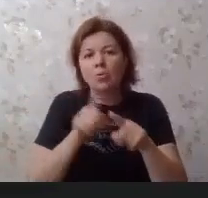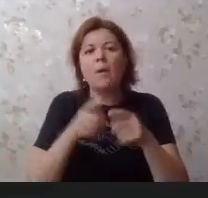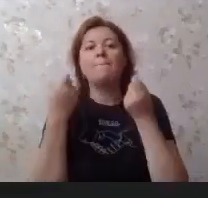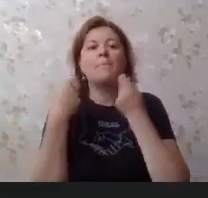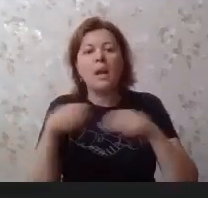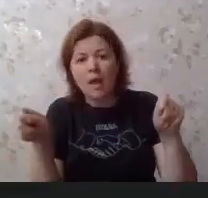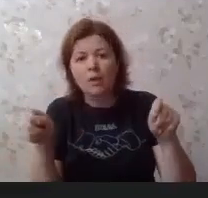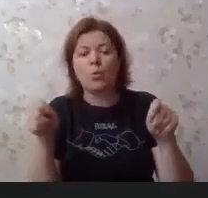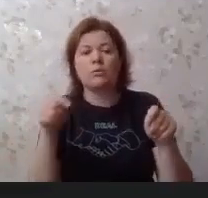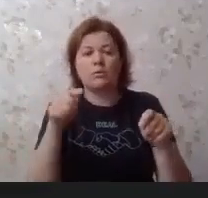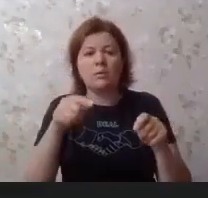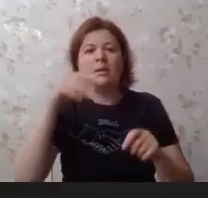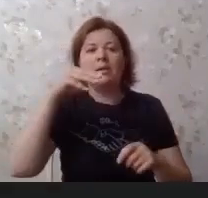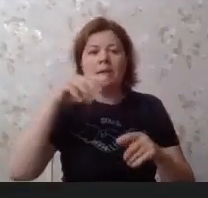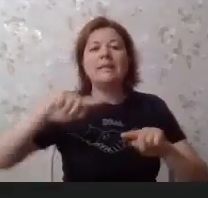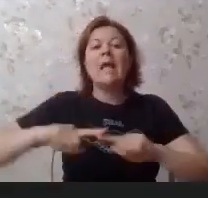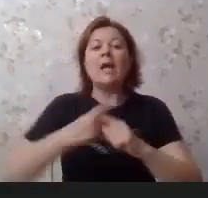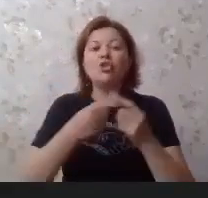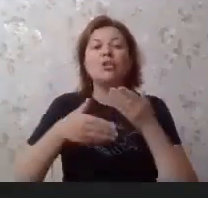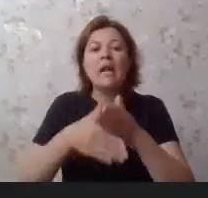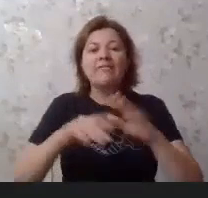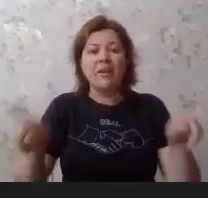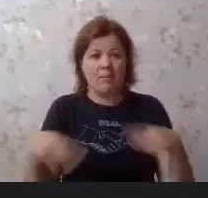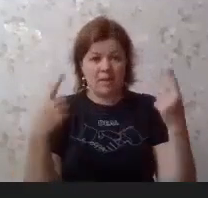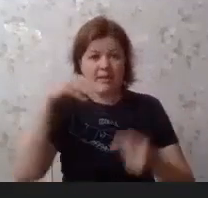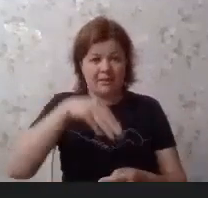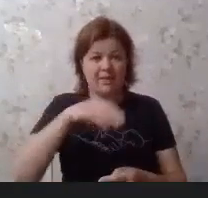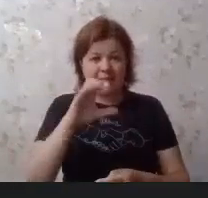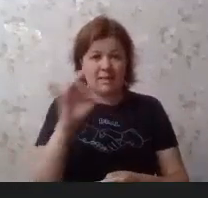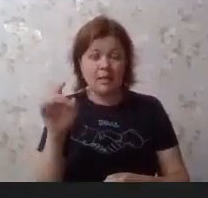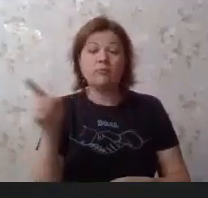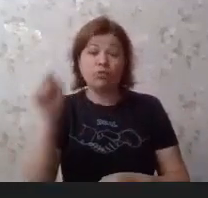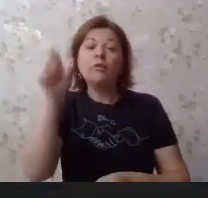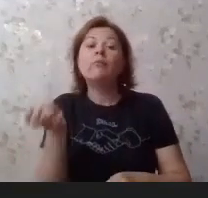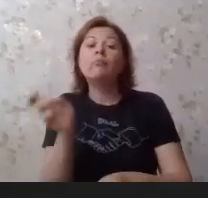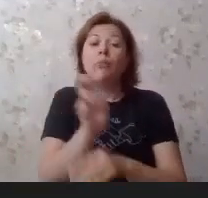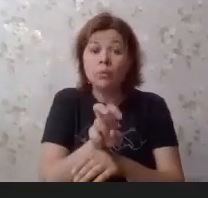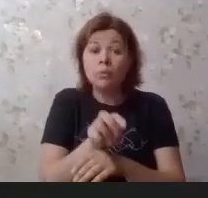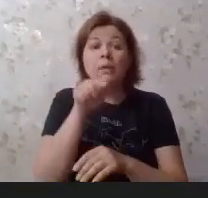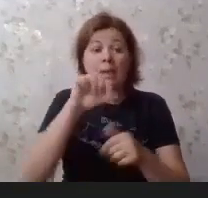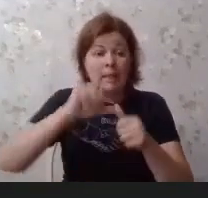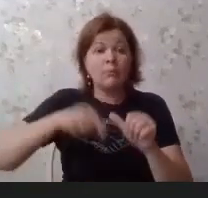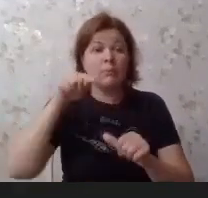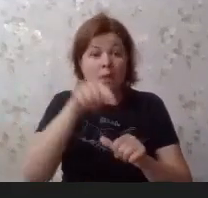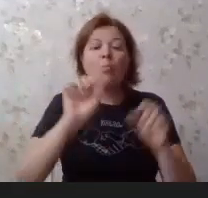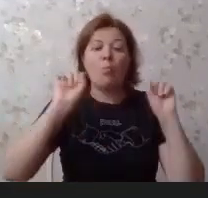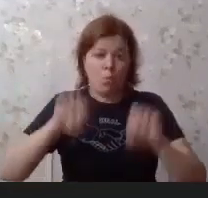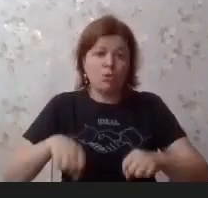продают, реализуют технические средства реабилитации, и он там может приобрести.